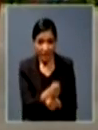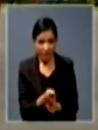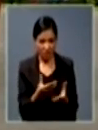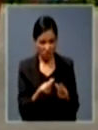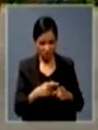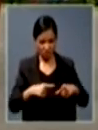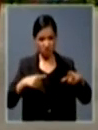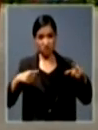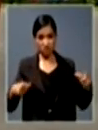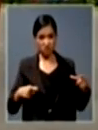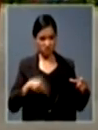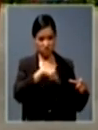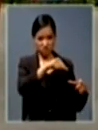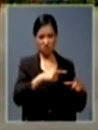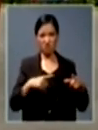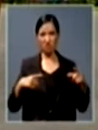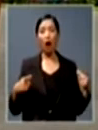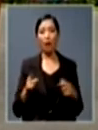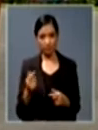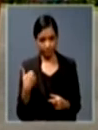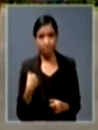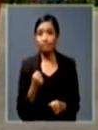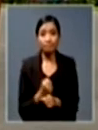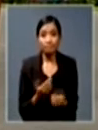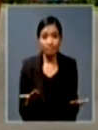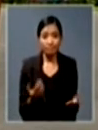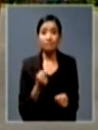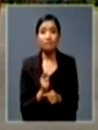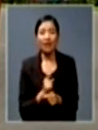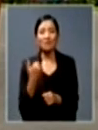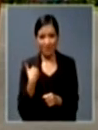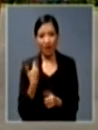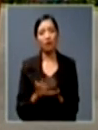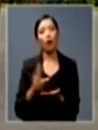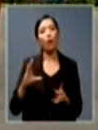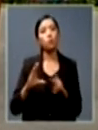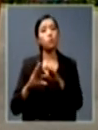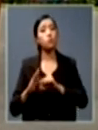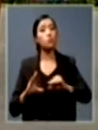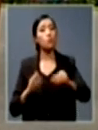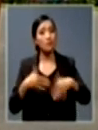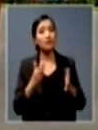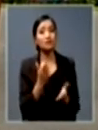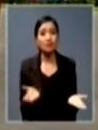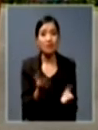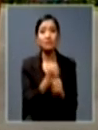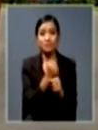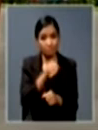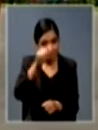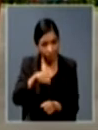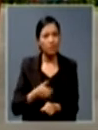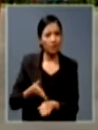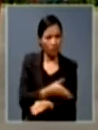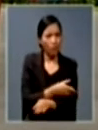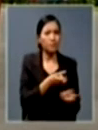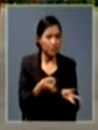แพงอะไรอย่างเงี้ยนะคะ แต่มันก็ต้องมีการสนับสนุนว่าเอาทำยังไงถึงเกษตรแปลงใหญ่ก็ต้องมีสินเชื่อสนับสนุนเกษตรแปลงใหญ ่ ความจริงก่อนหน้านี้เคยมี